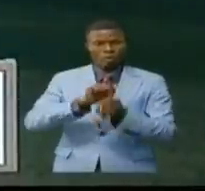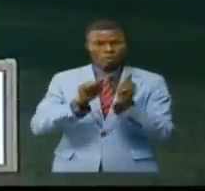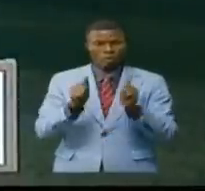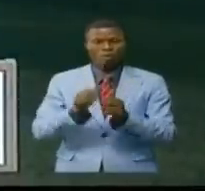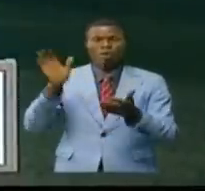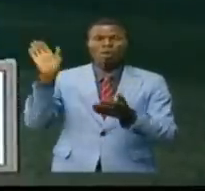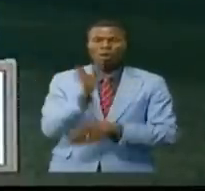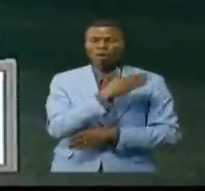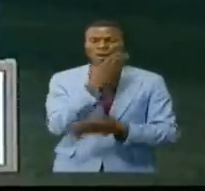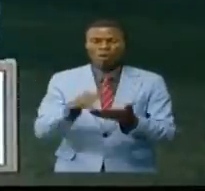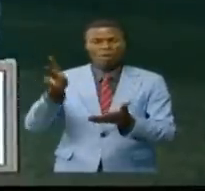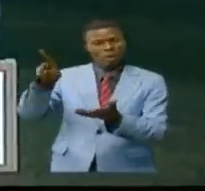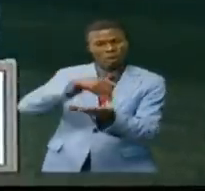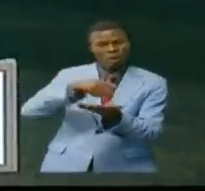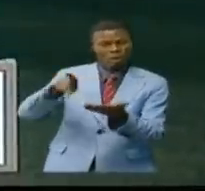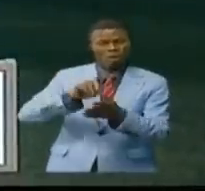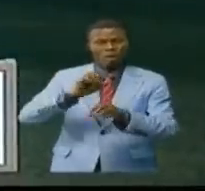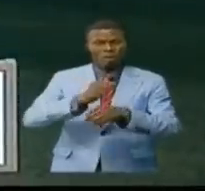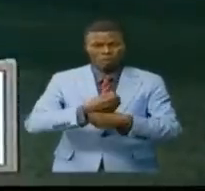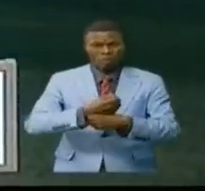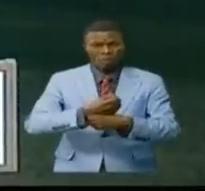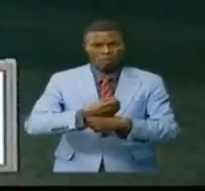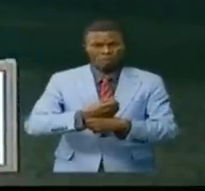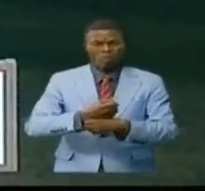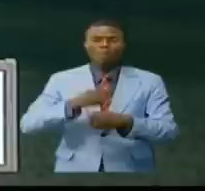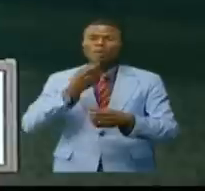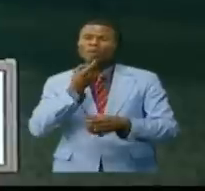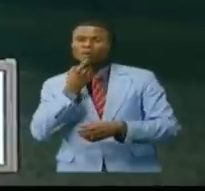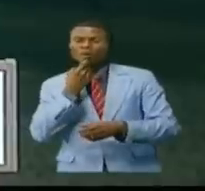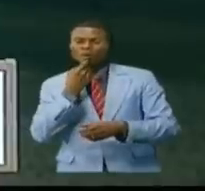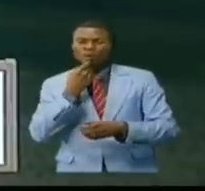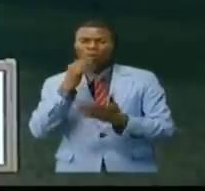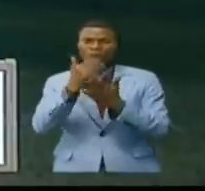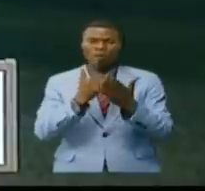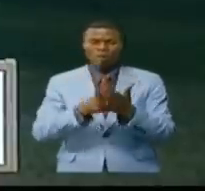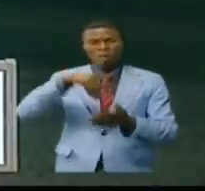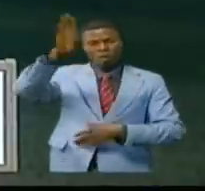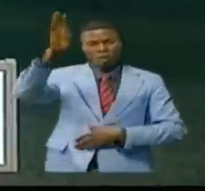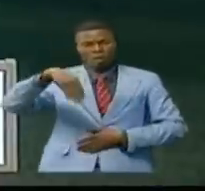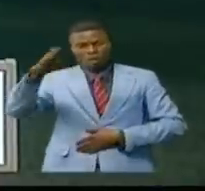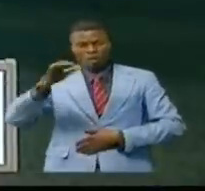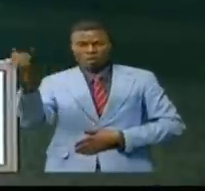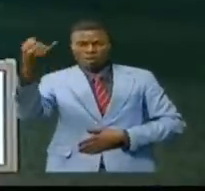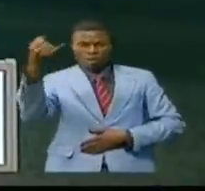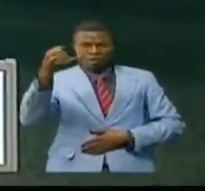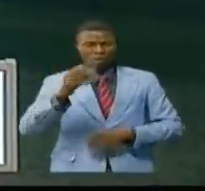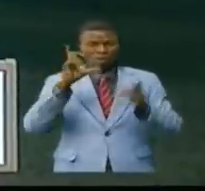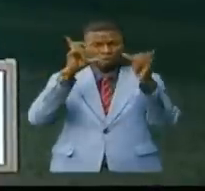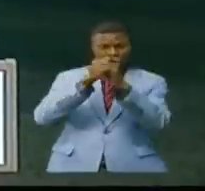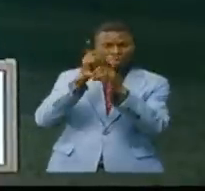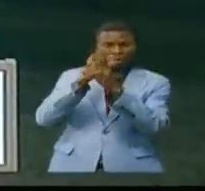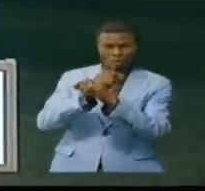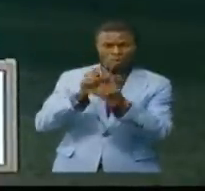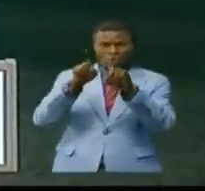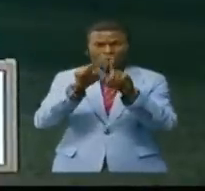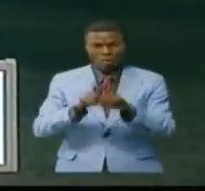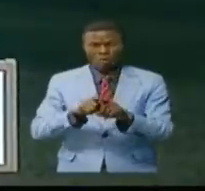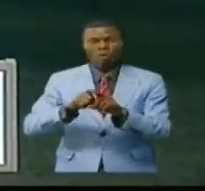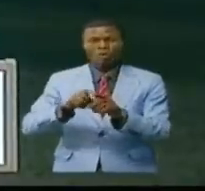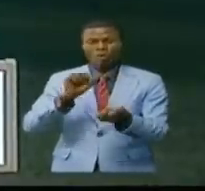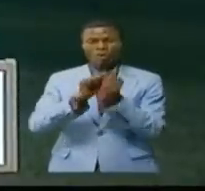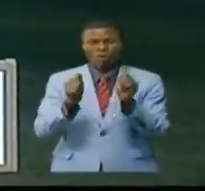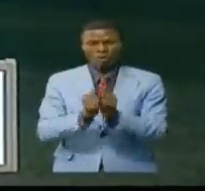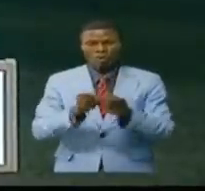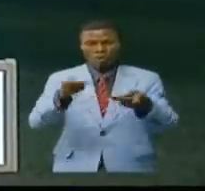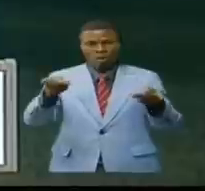chanson, de la danse création, des contes et conteurs, de la peinture, de la sculpture, de la photographie, de la danse hip-hop,